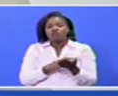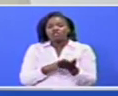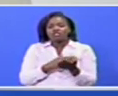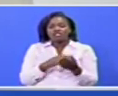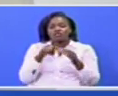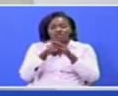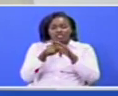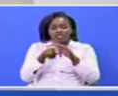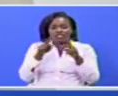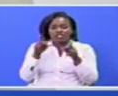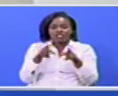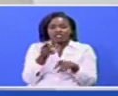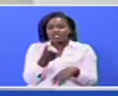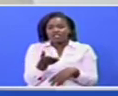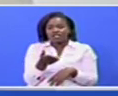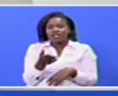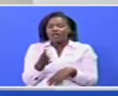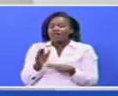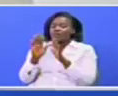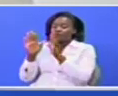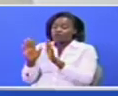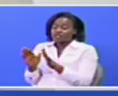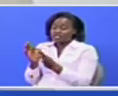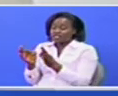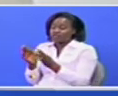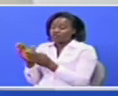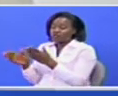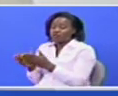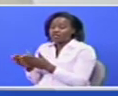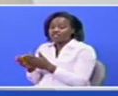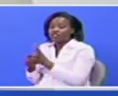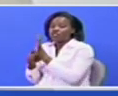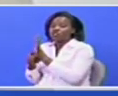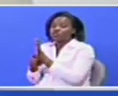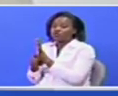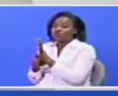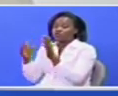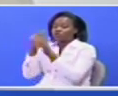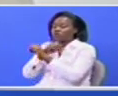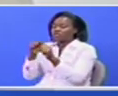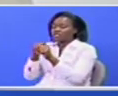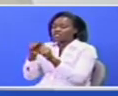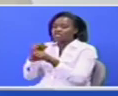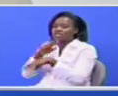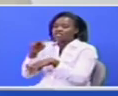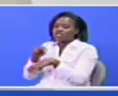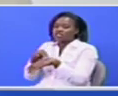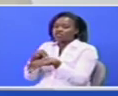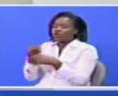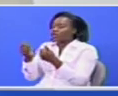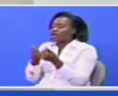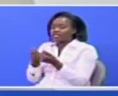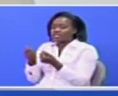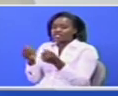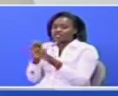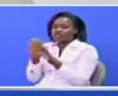kama zile. Umejua la muhimu ni lile mpangilio uliwekwa na rais ule wa National Inter Agency ambayo vifaa viko kila mahali.